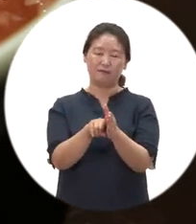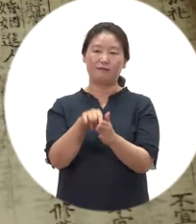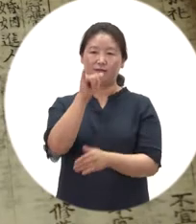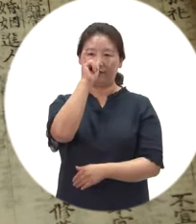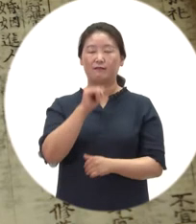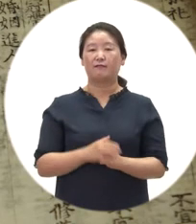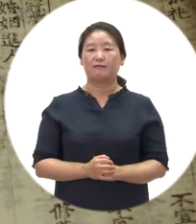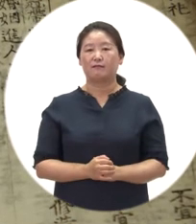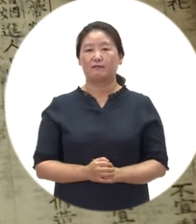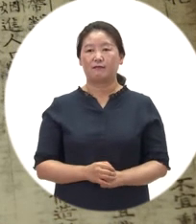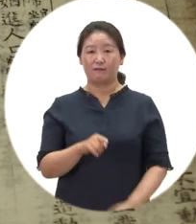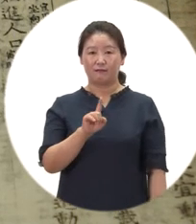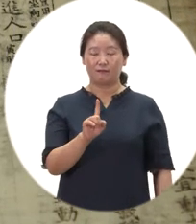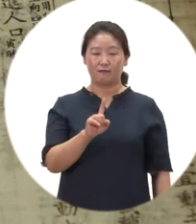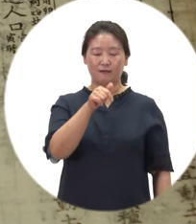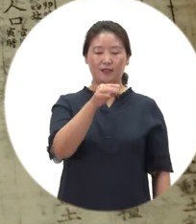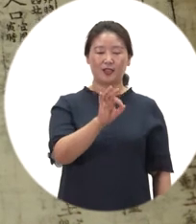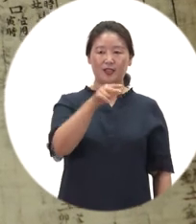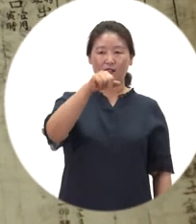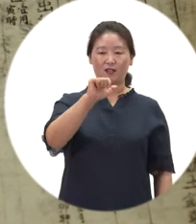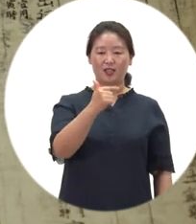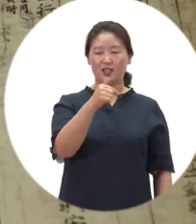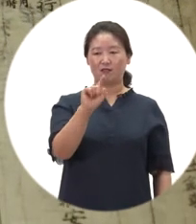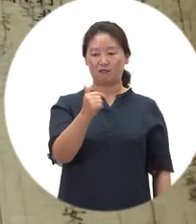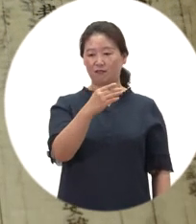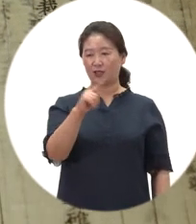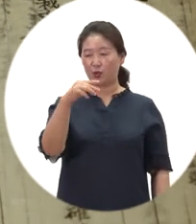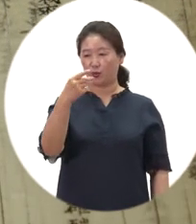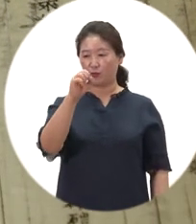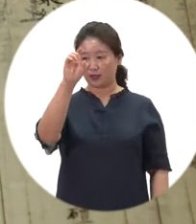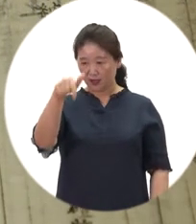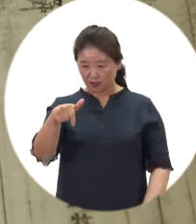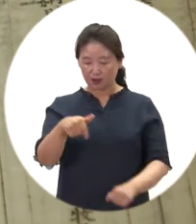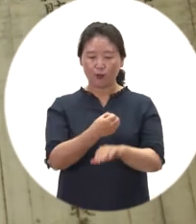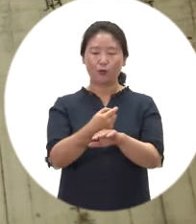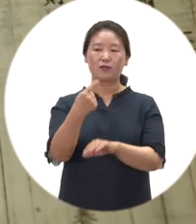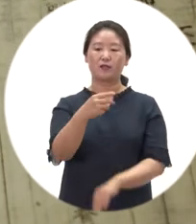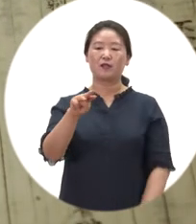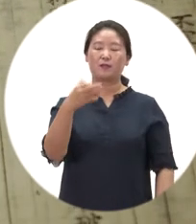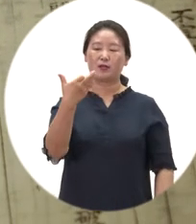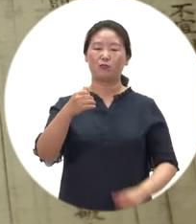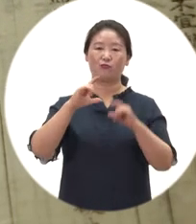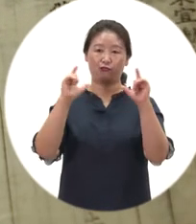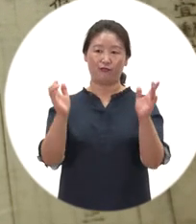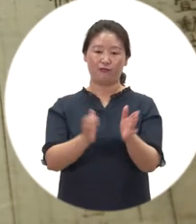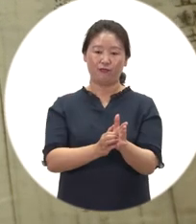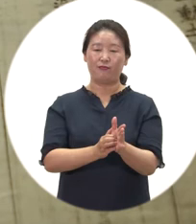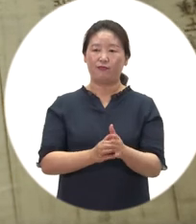때문입니다. 보시는 자료는 경진역 대통역으로 보물 제1319호로 지정되어